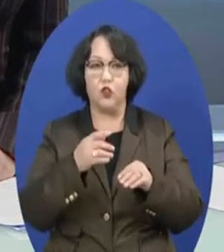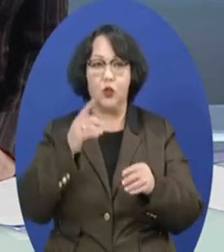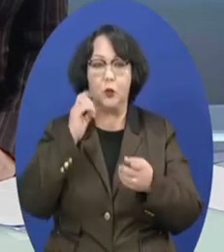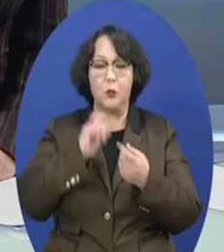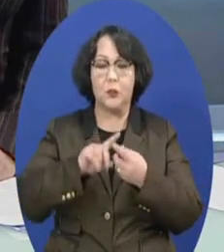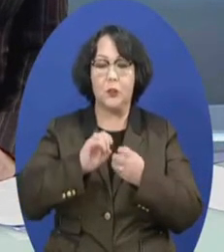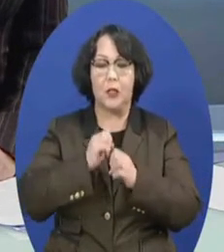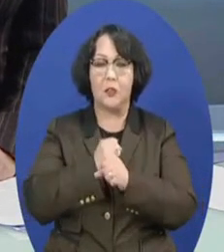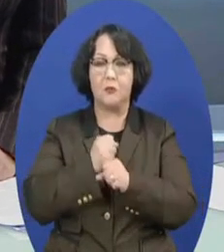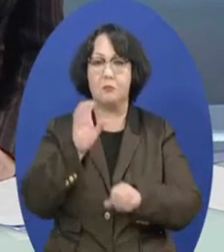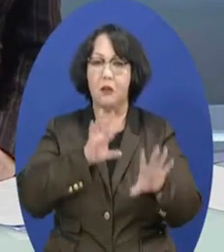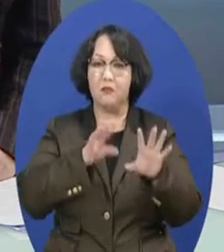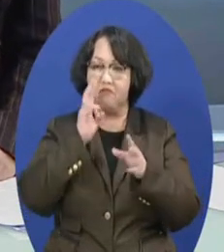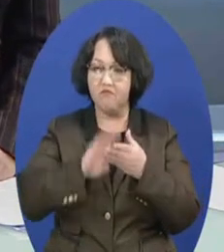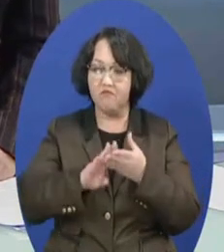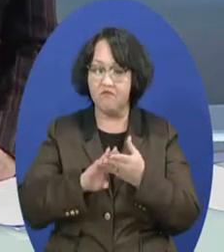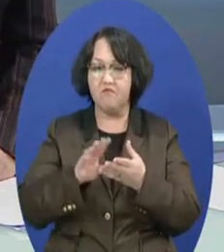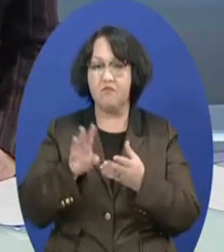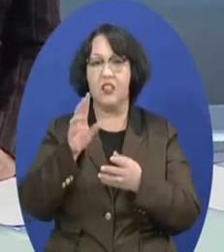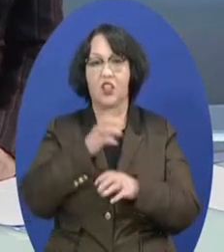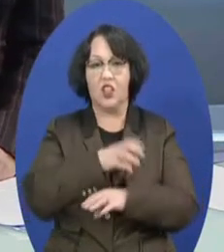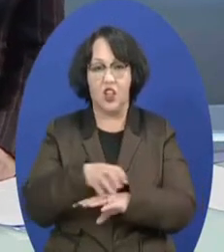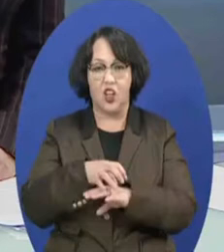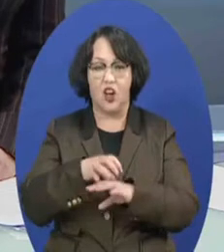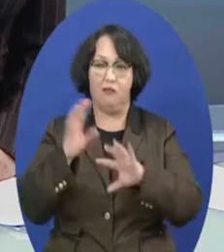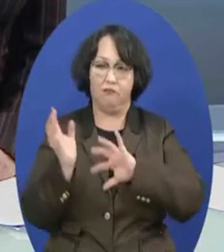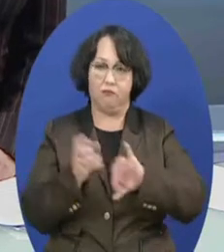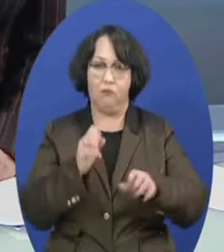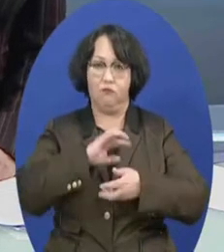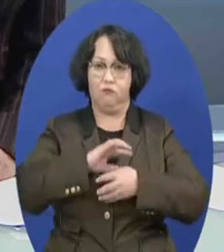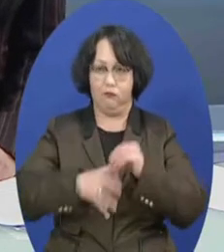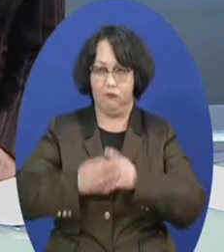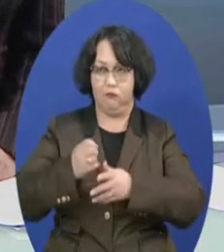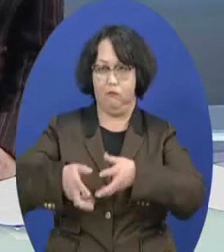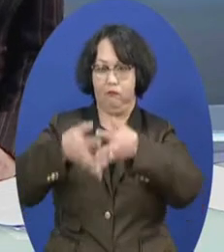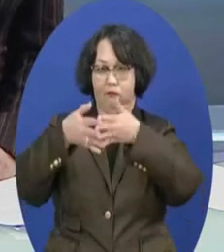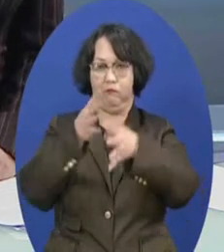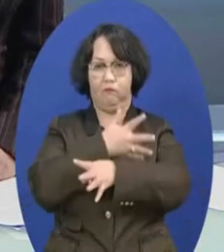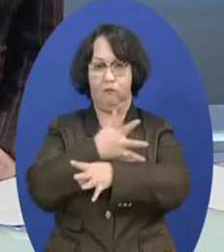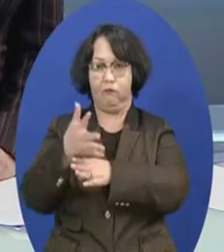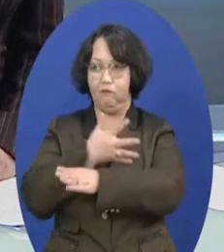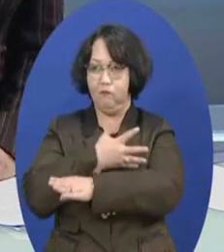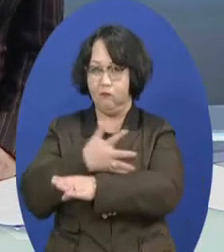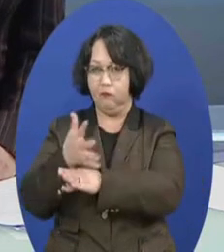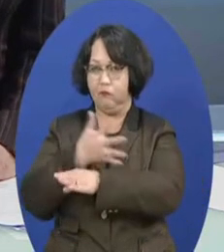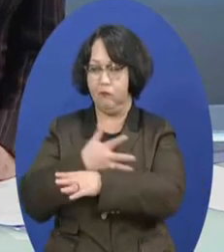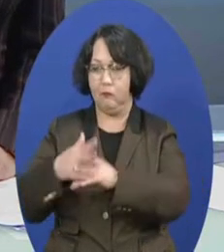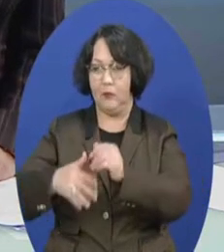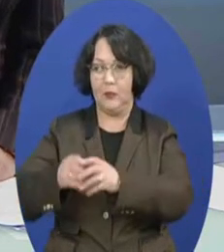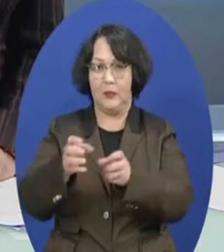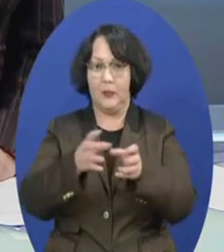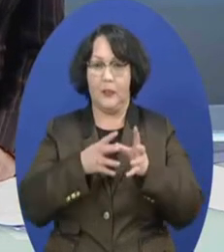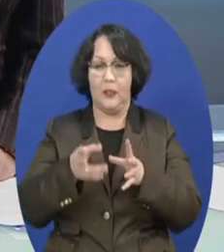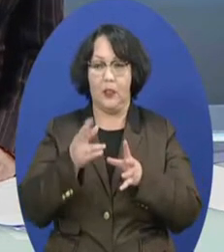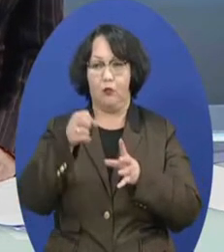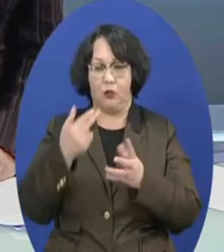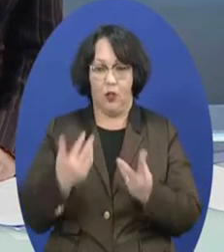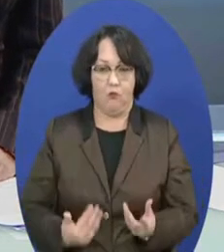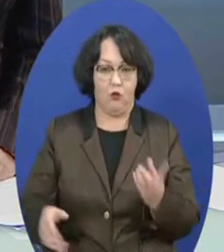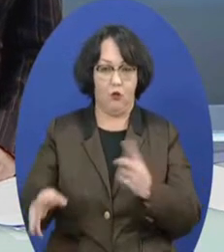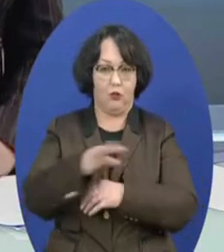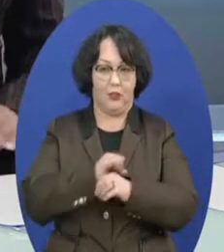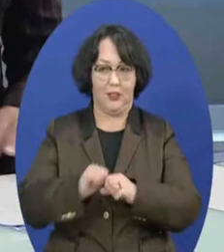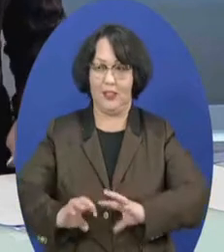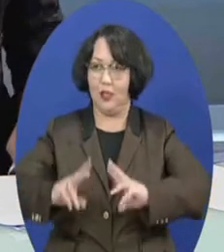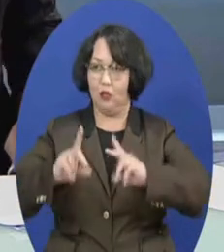танилцлаа. Төгжрлэг бууруулахын тулд гэр хорооллыг орон сууцжуулах дид бүтцийг суурьаар нь шийдвэрлэж чадсны дараа үр дүнд хүрнэ гэдэг